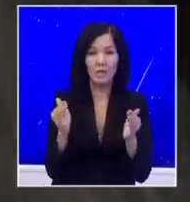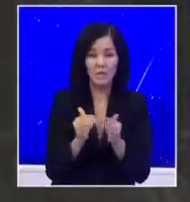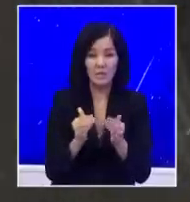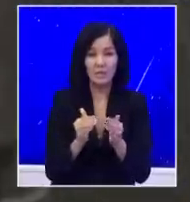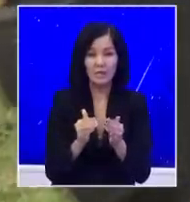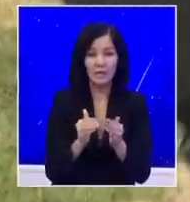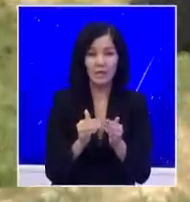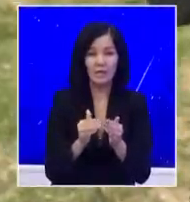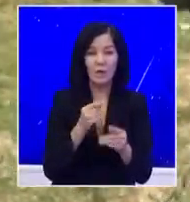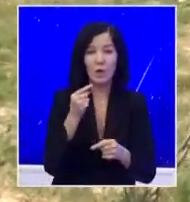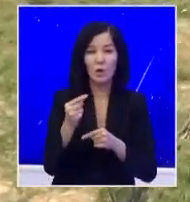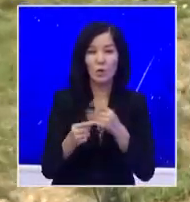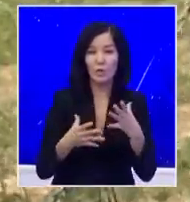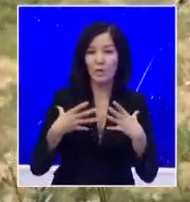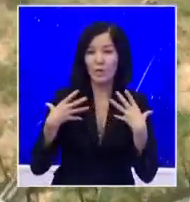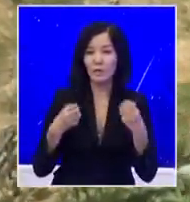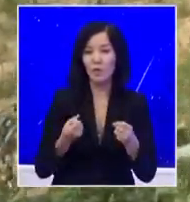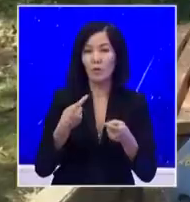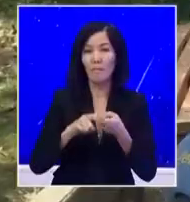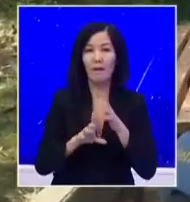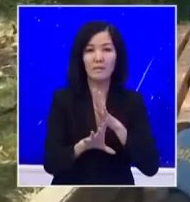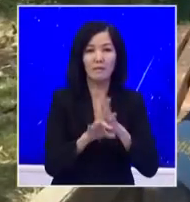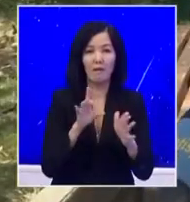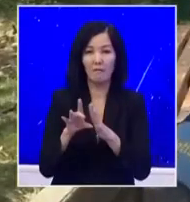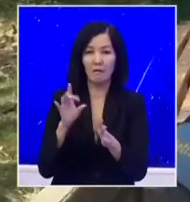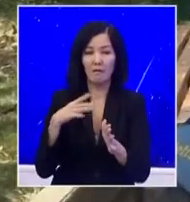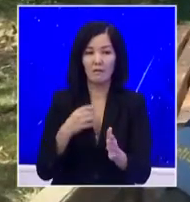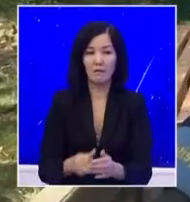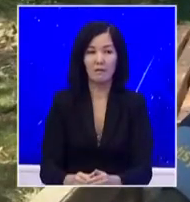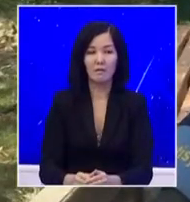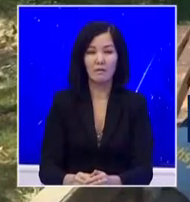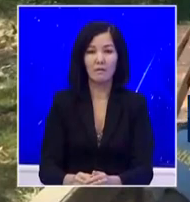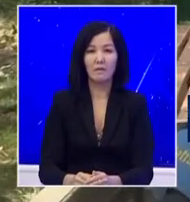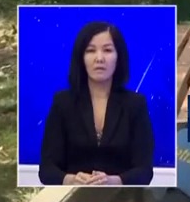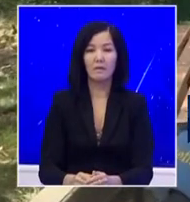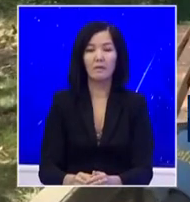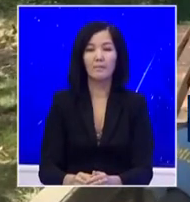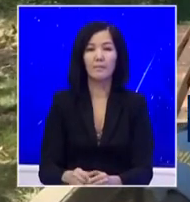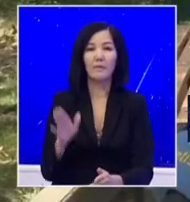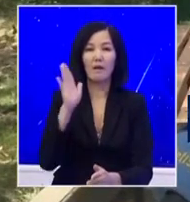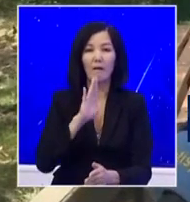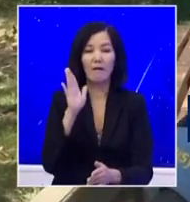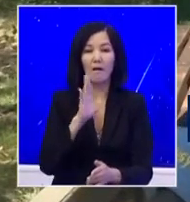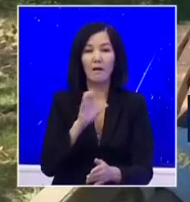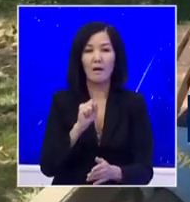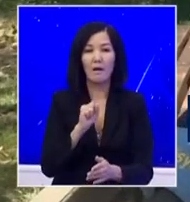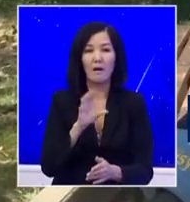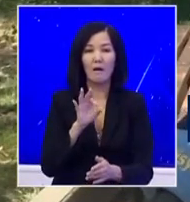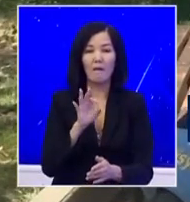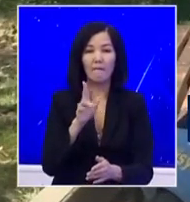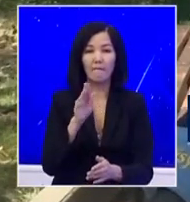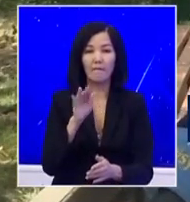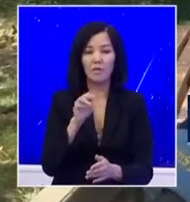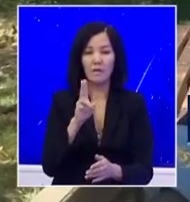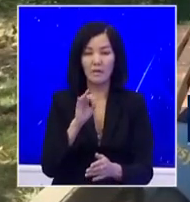Олар тұқымына, шымырлығына, денсаулығына қарай таңдалады. Неміс порода овчаркасын қолданамыз. Восточный европейская дейді. Бельгия порода,